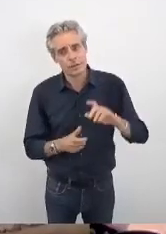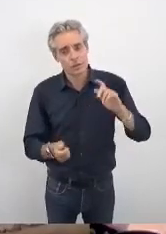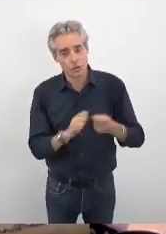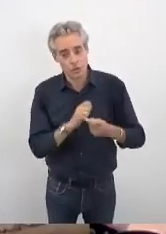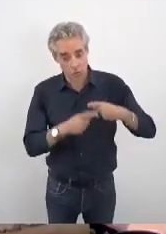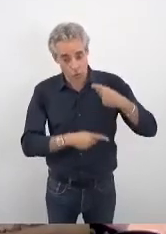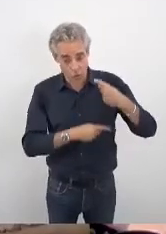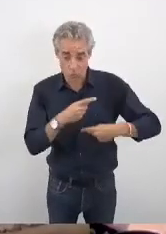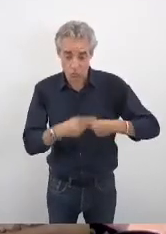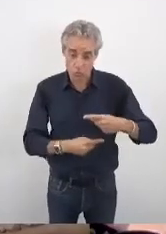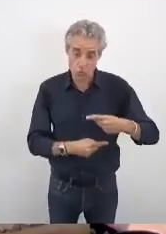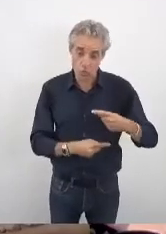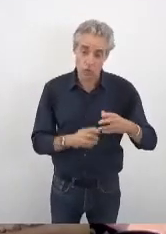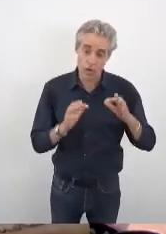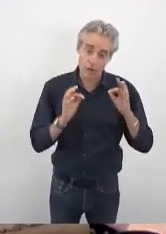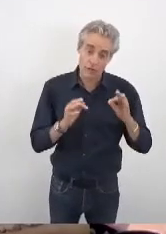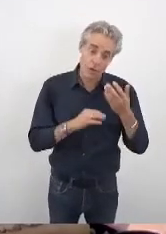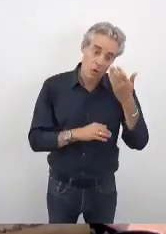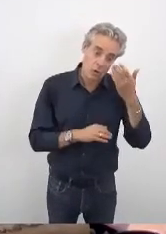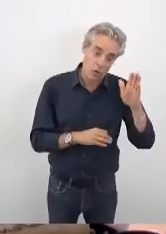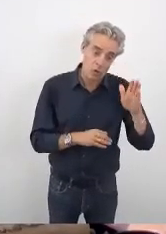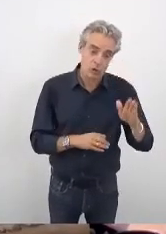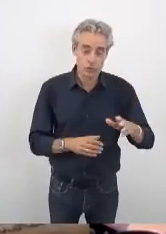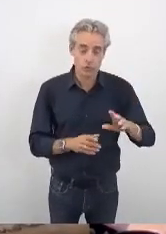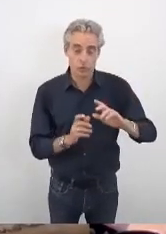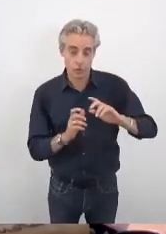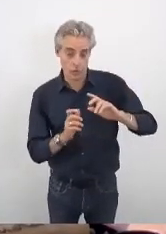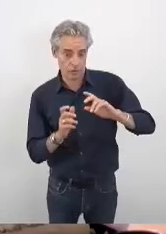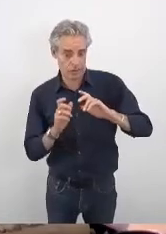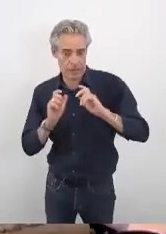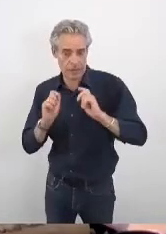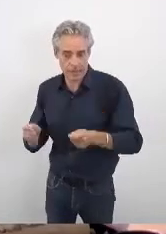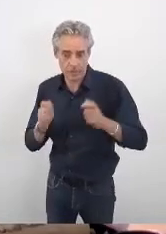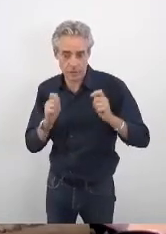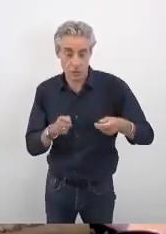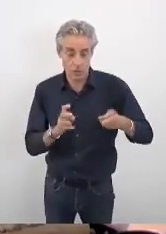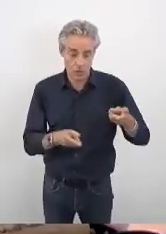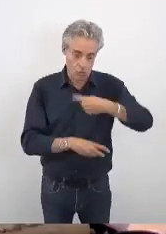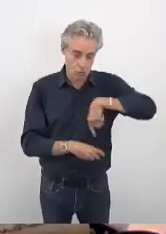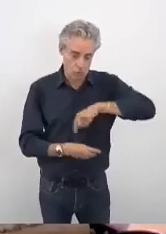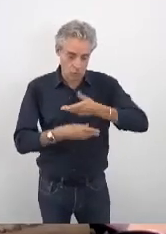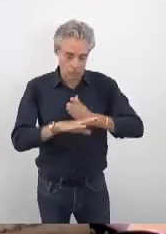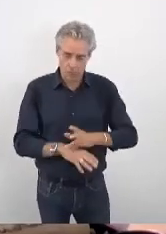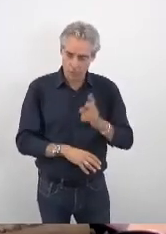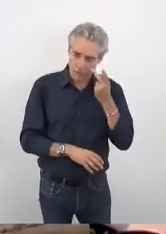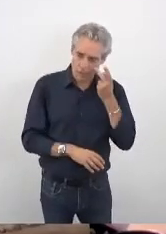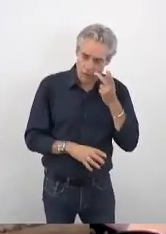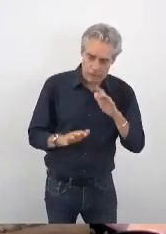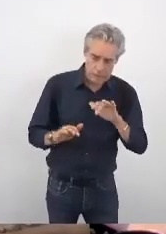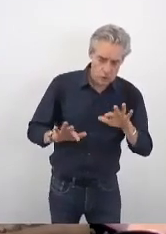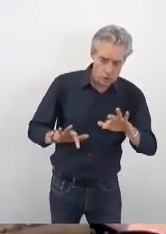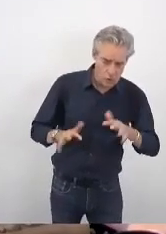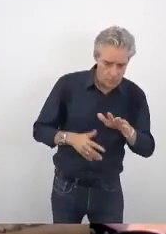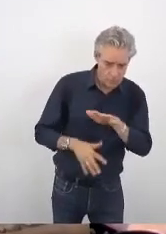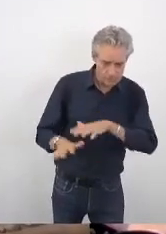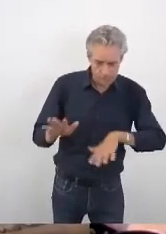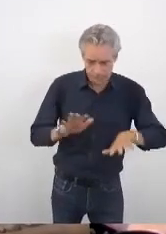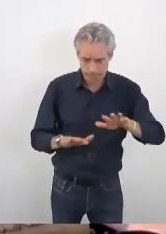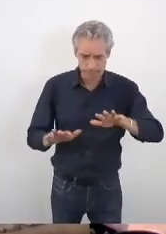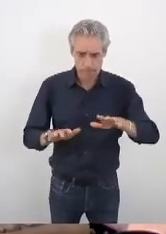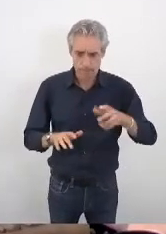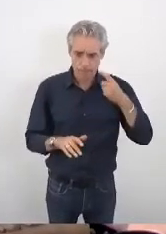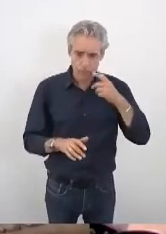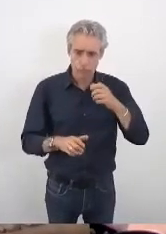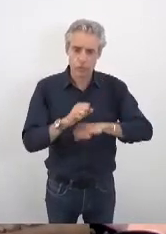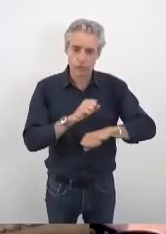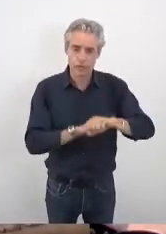l'œuvre concernant d'autres délégations pour nous permettre aussi de voir eh bien comment, pour faire